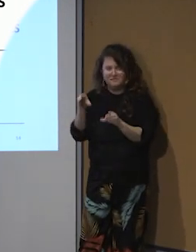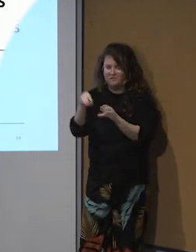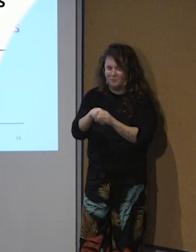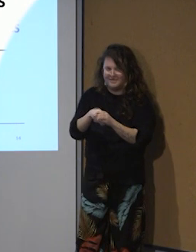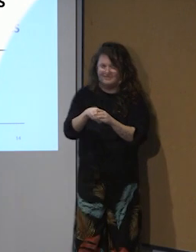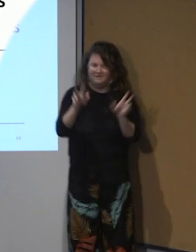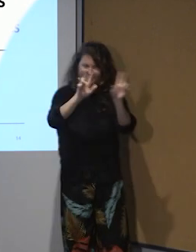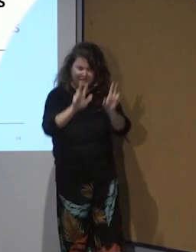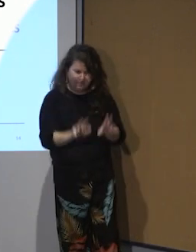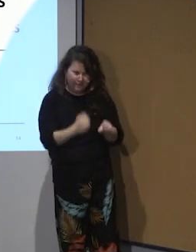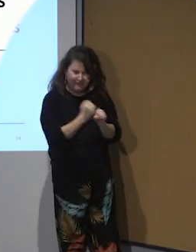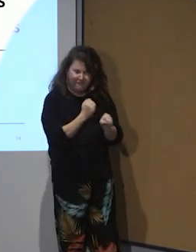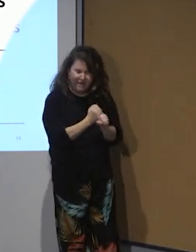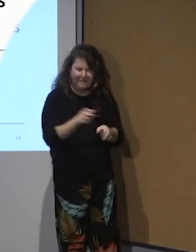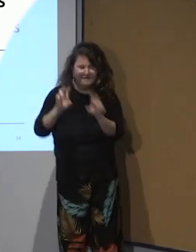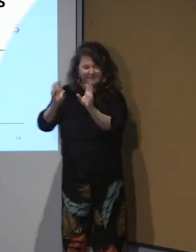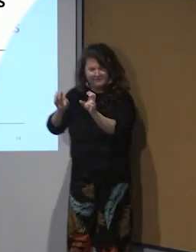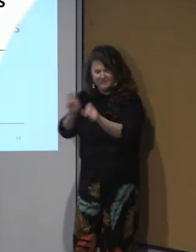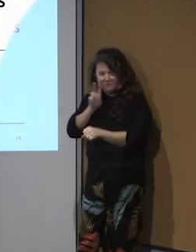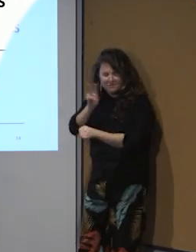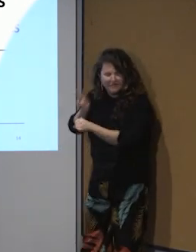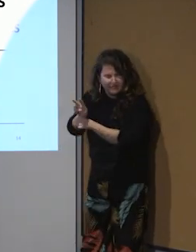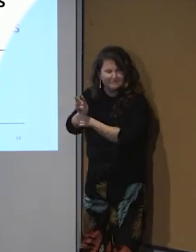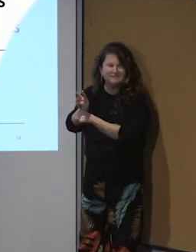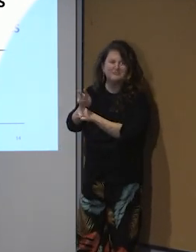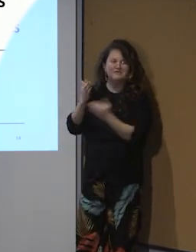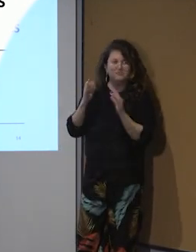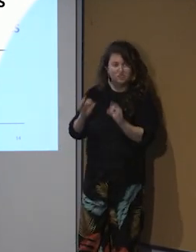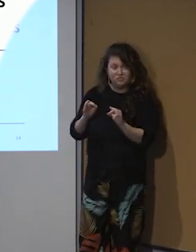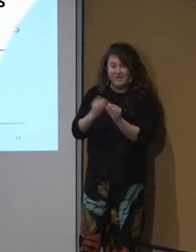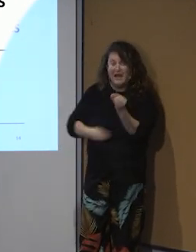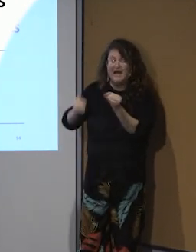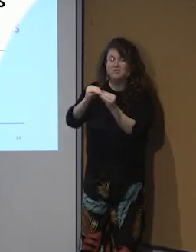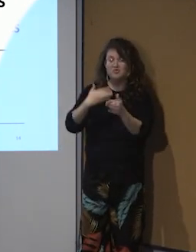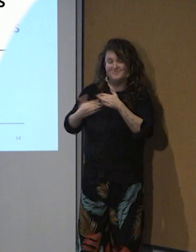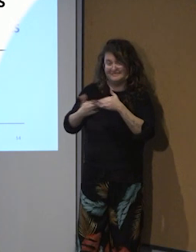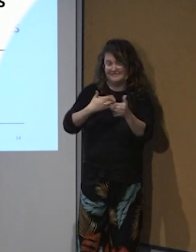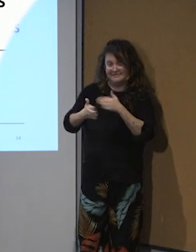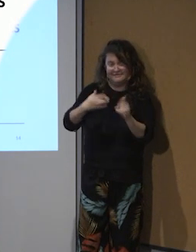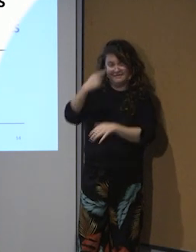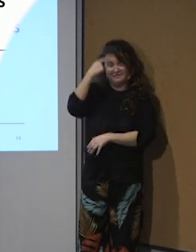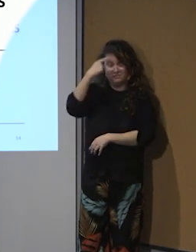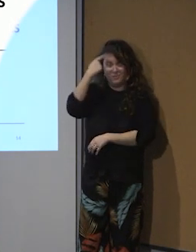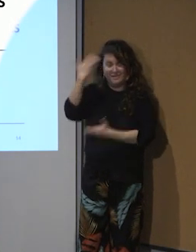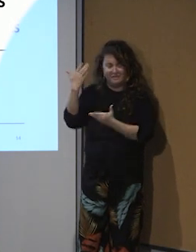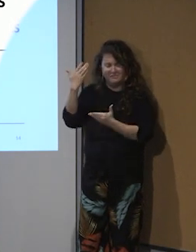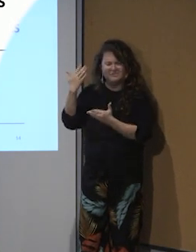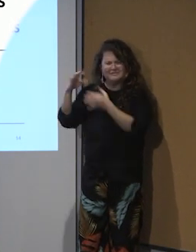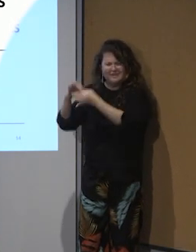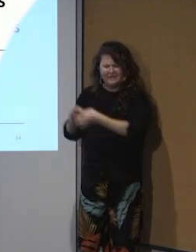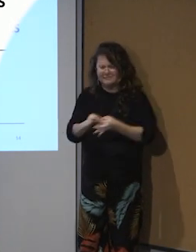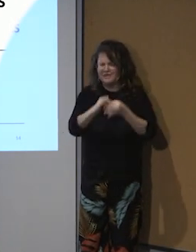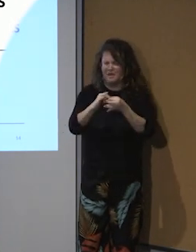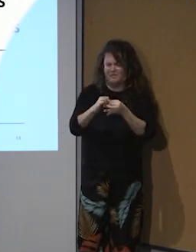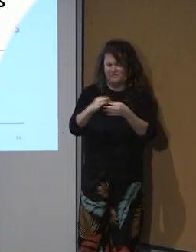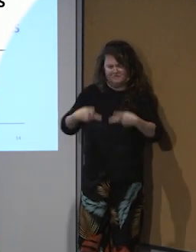sur ordinateur, les activités intellectuelles. La sédentarité associée à l'augmentation de l'espérance de vie et les facteurs